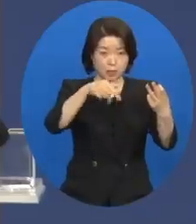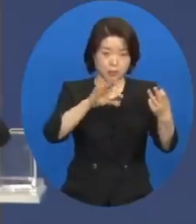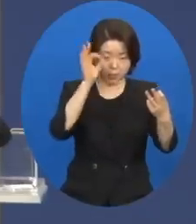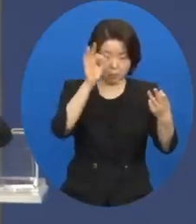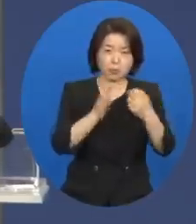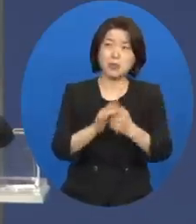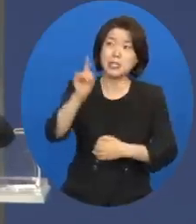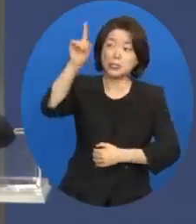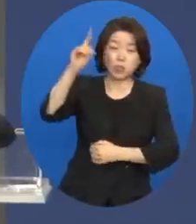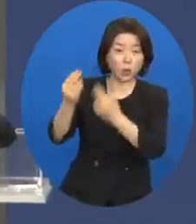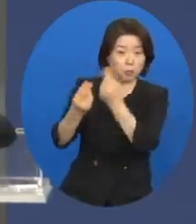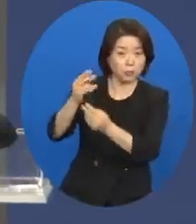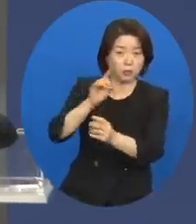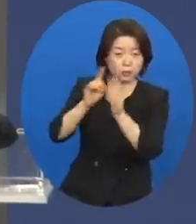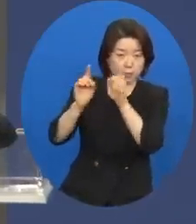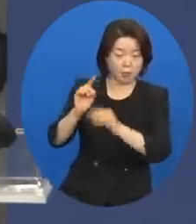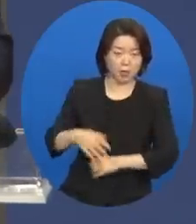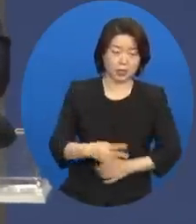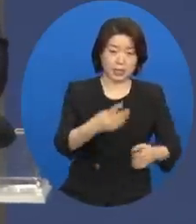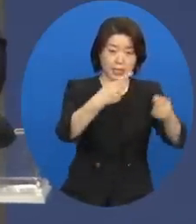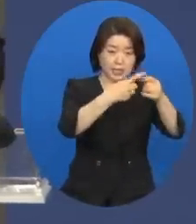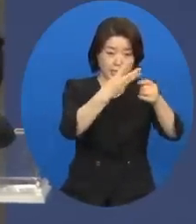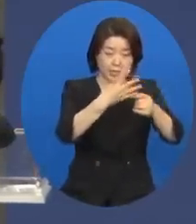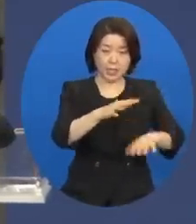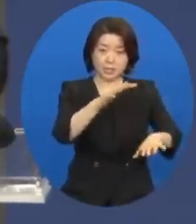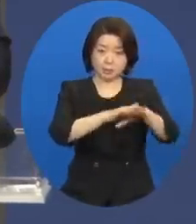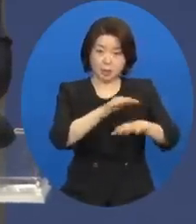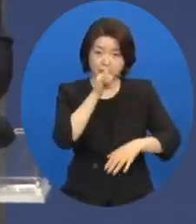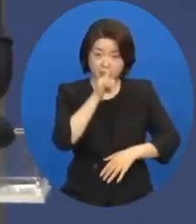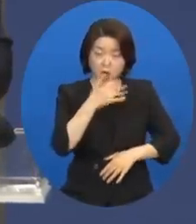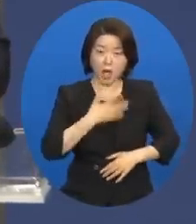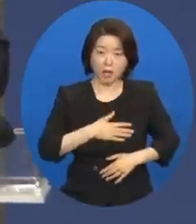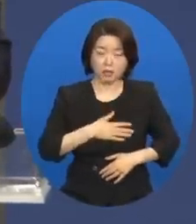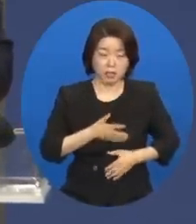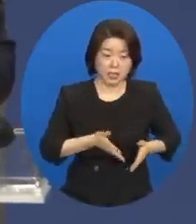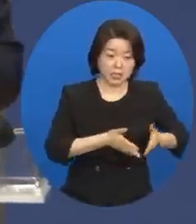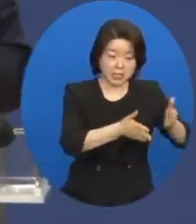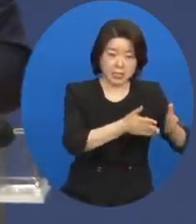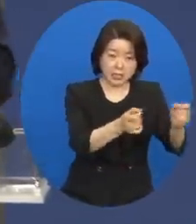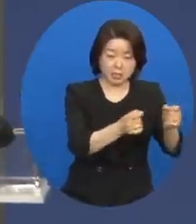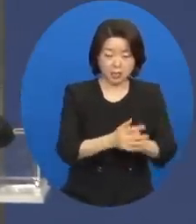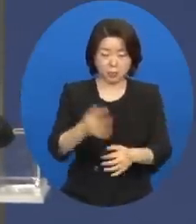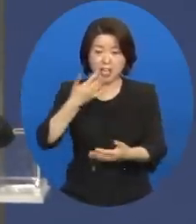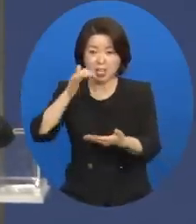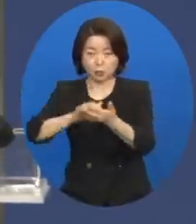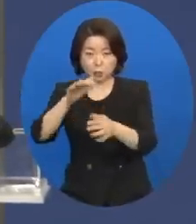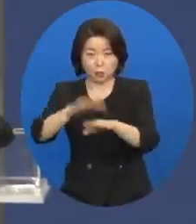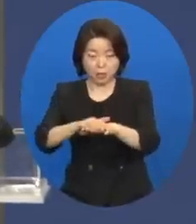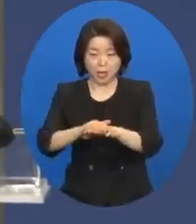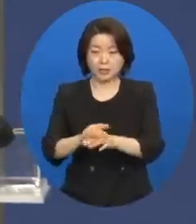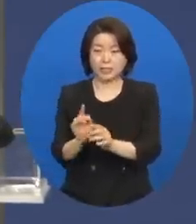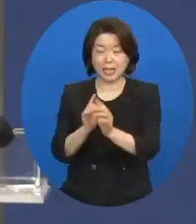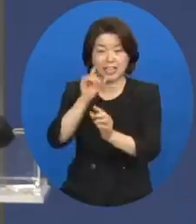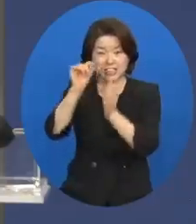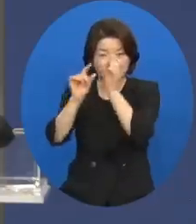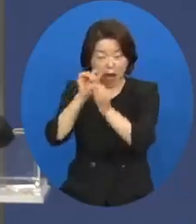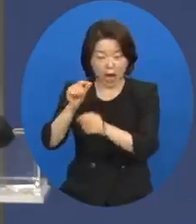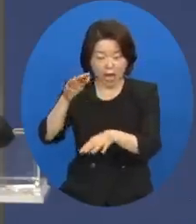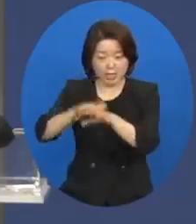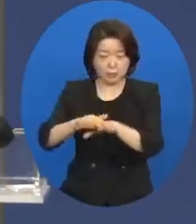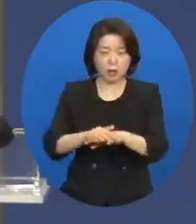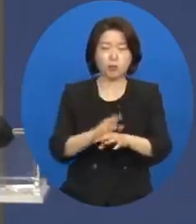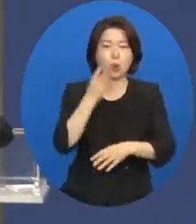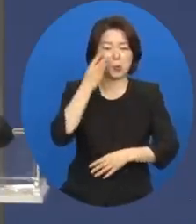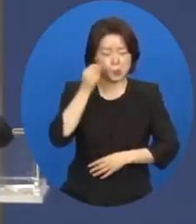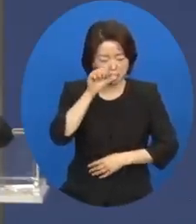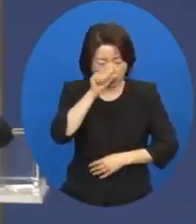천국 비유를 말씀할 때 네 가지 밭 얘기한 거 기억나시는지 모르겠어요. 길가밭, 돌짝밭, 그 다음에 가시밭, 그리고 옥토밭.